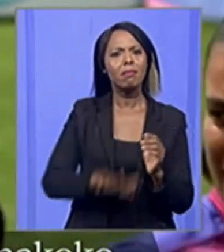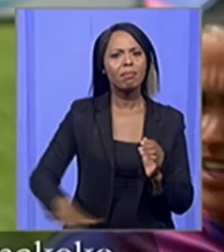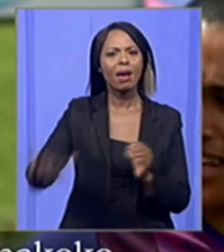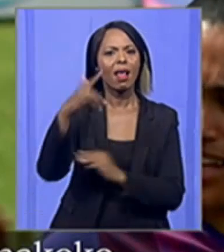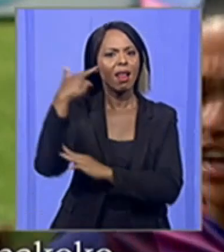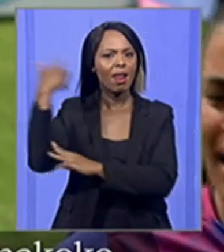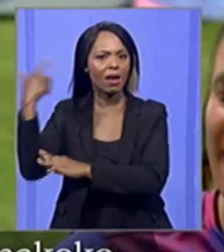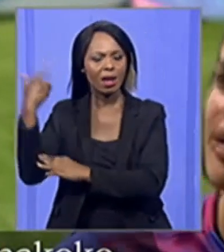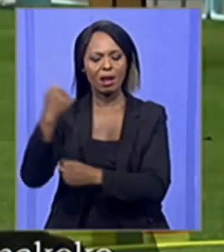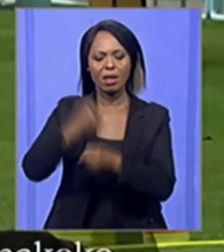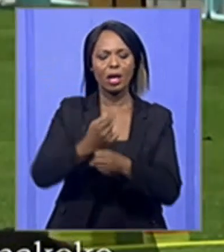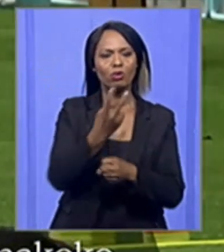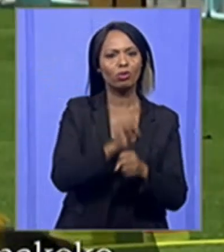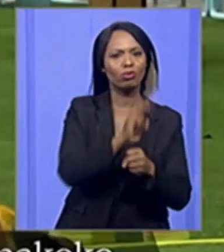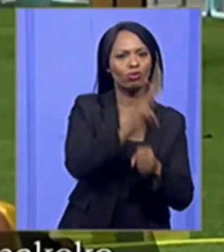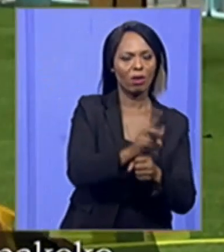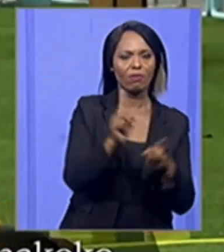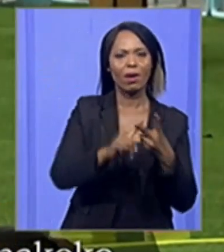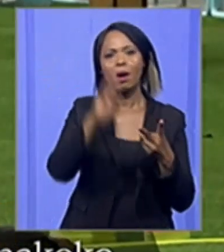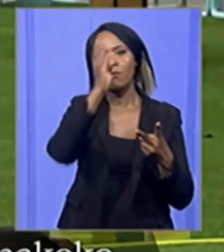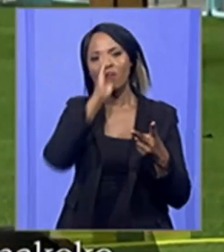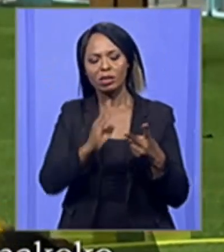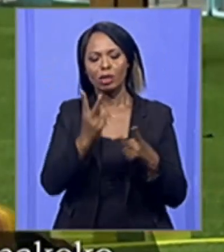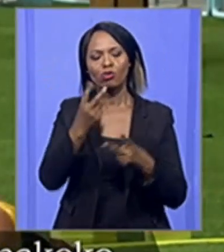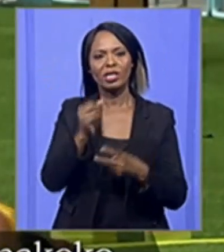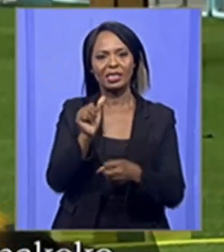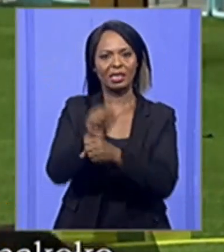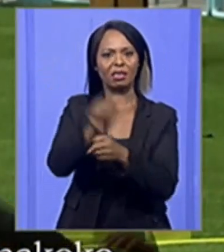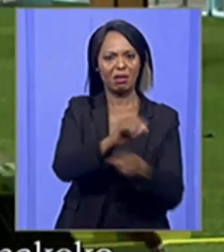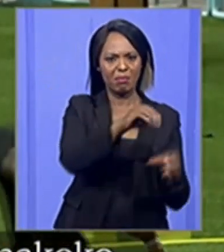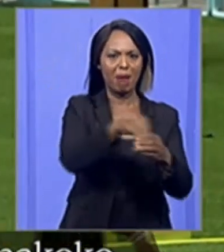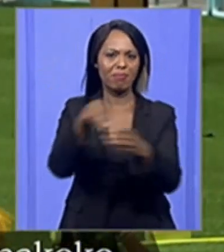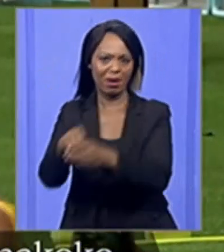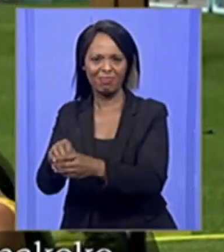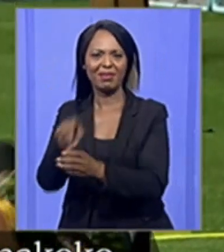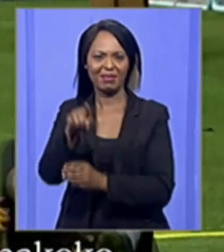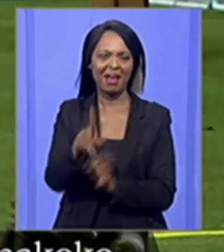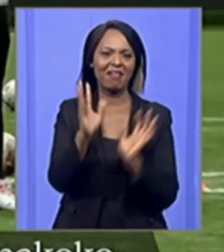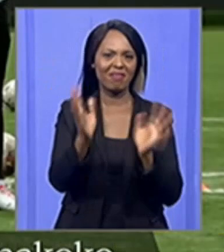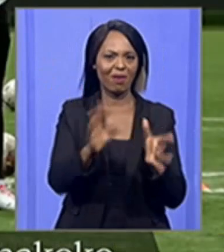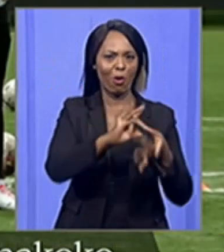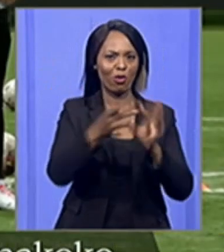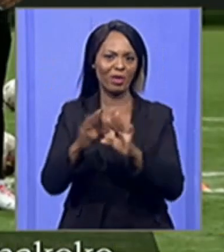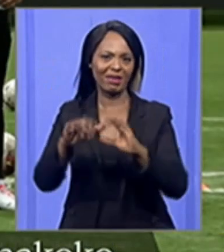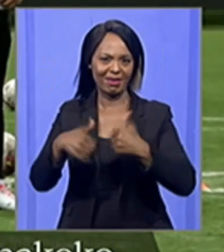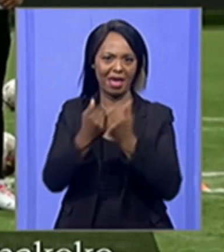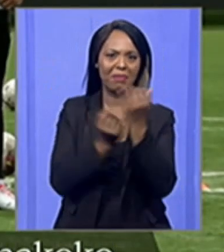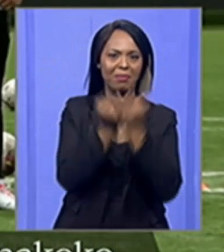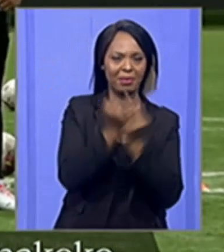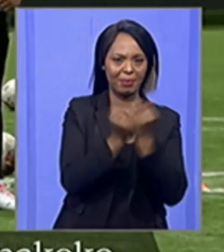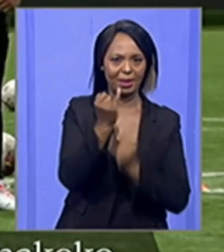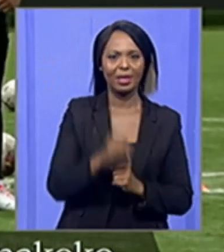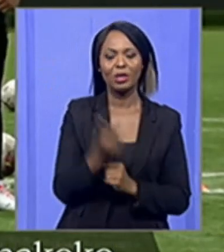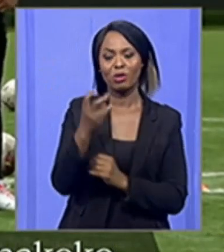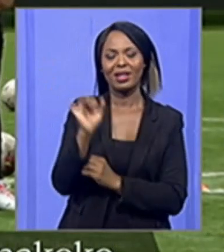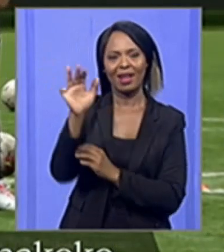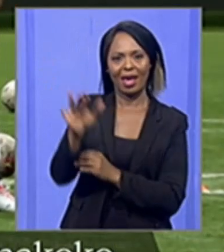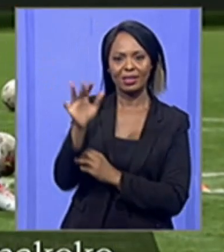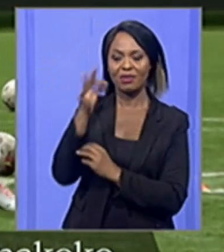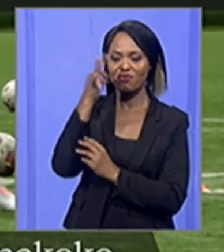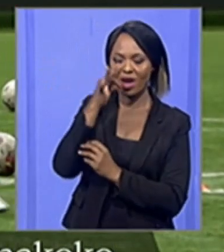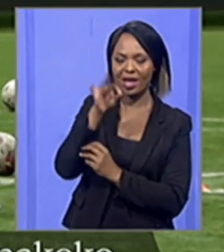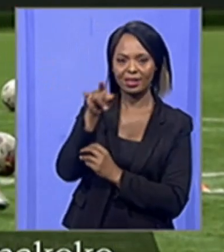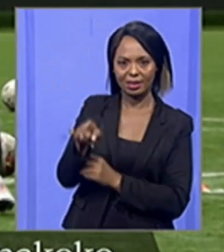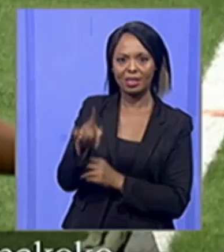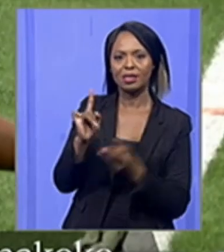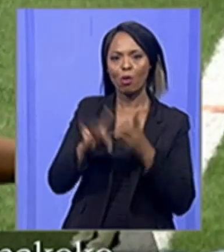ka 2012 le ya ka Brazil ka 2016. Sehlopha se bile karolo ya phadišano ya sebjana sa lefase ka 2019 ka France le